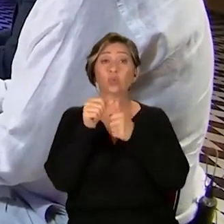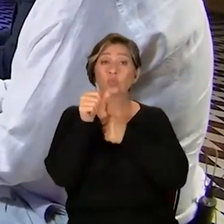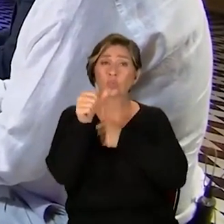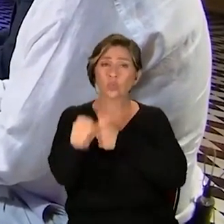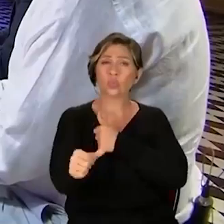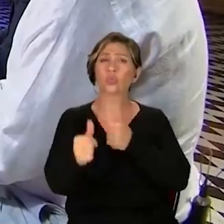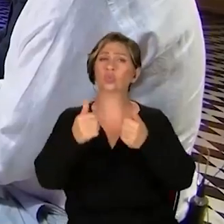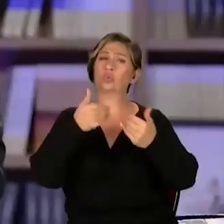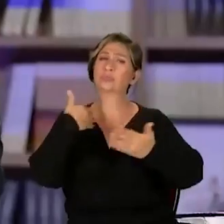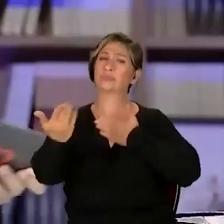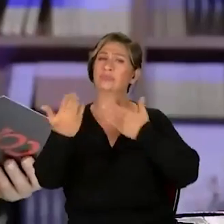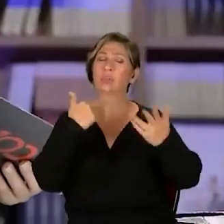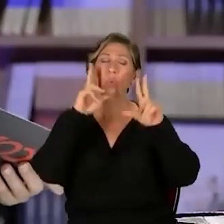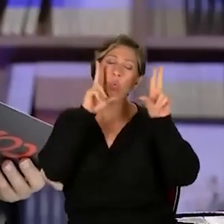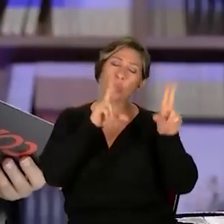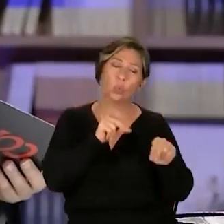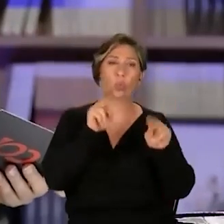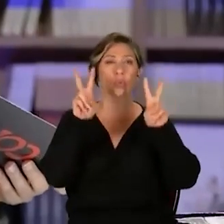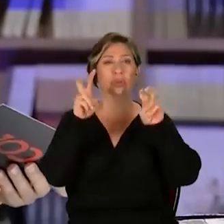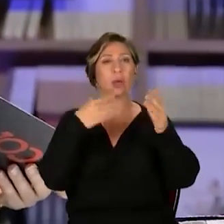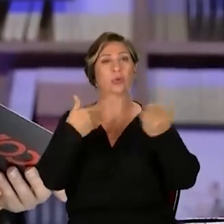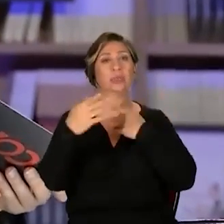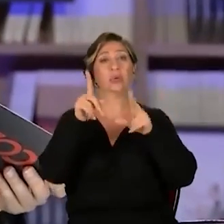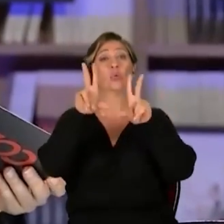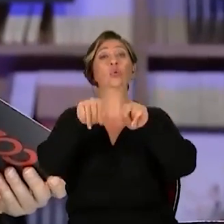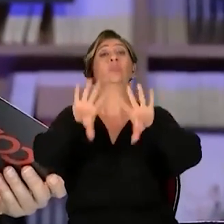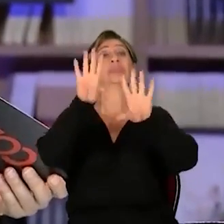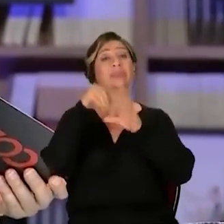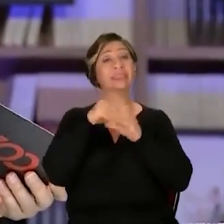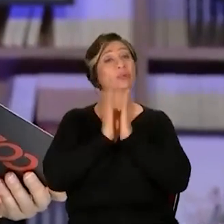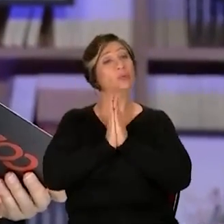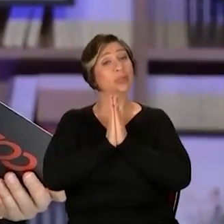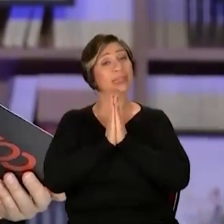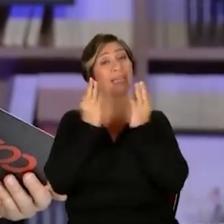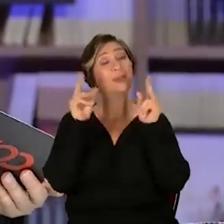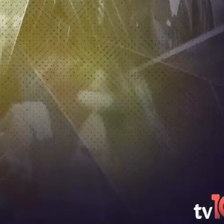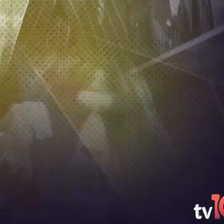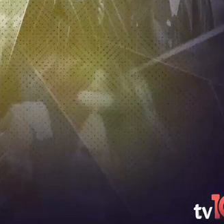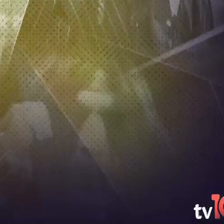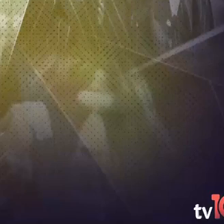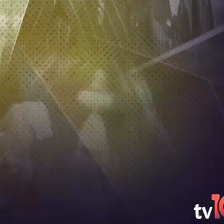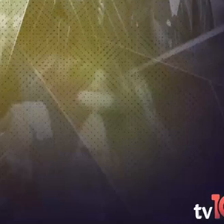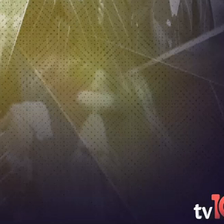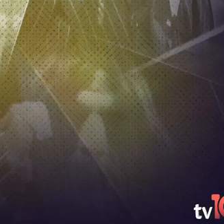uzun uykudan konuşup sizi uyutmadığımız için özür dileriz. İyi uykular.